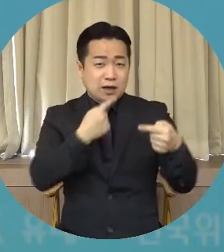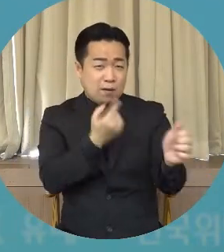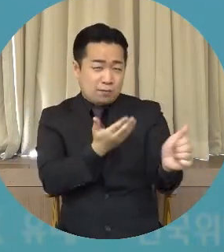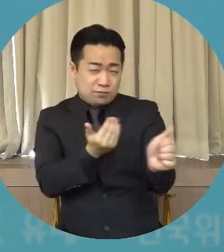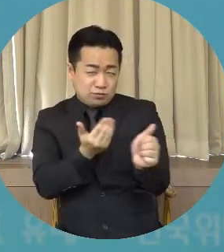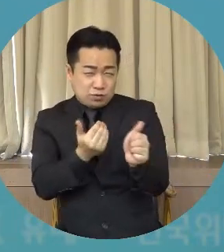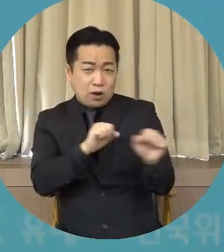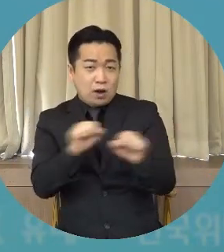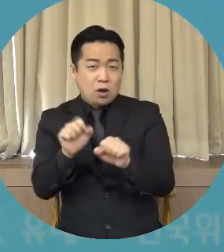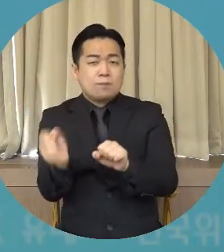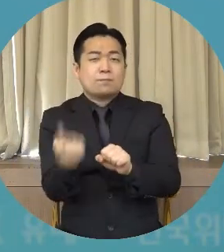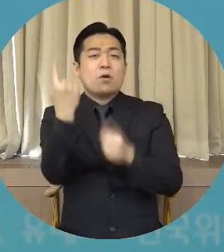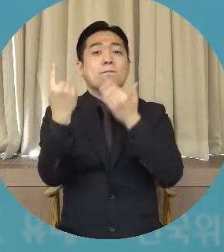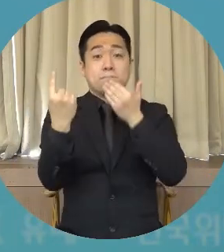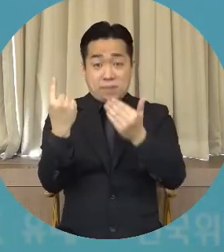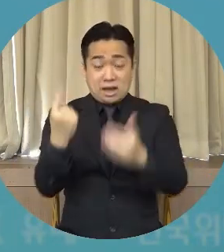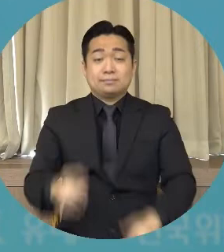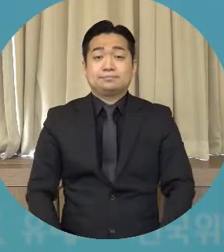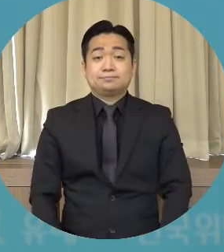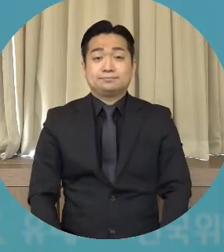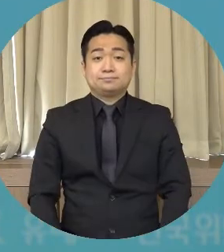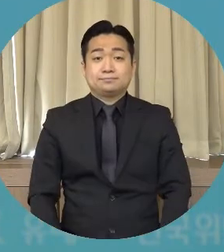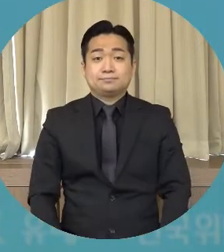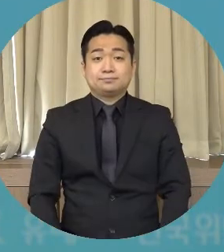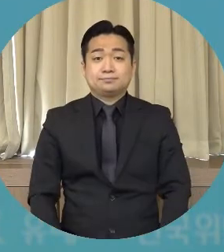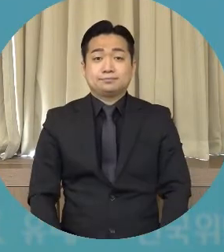모멘트가 될 수 있다고 생각합니다. 특별히